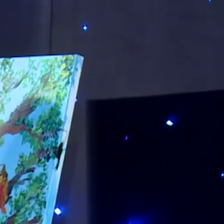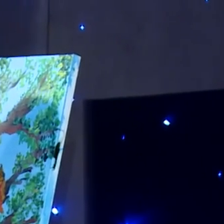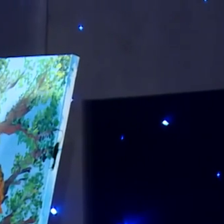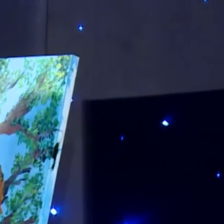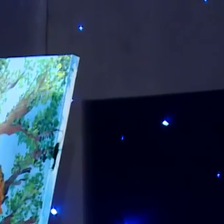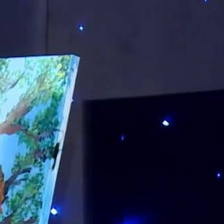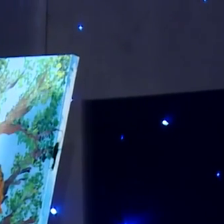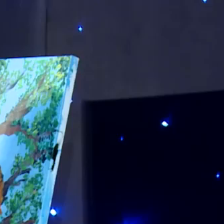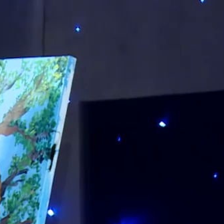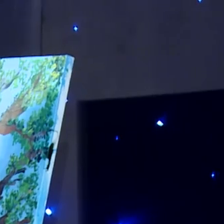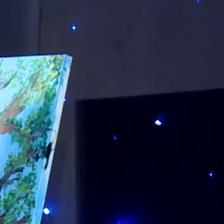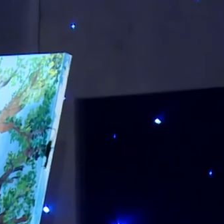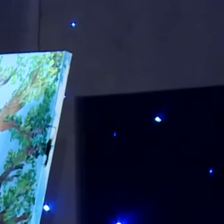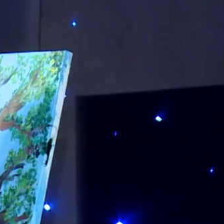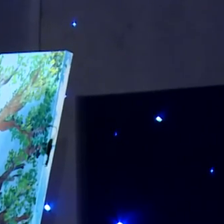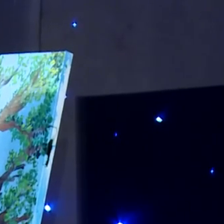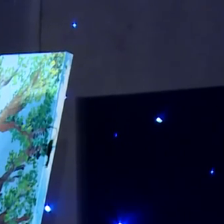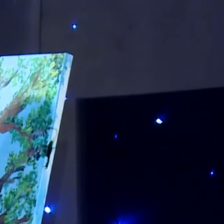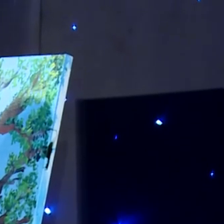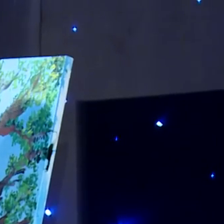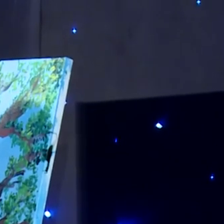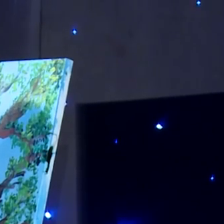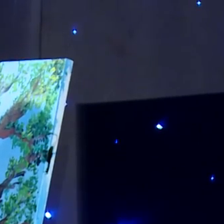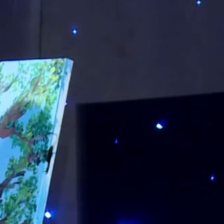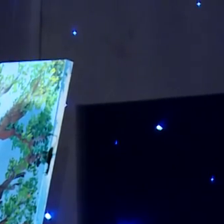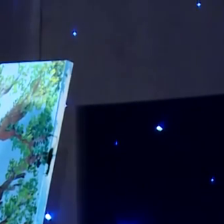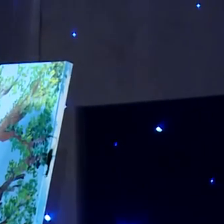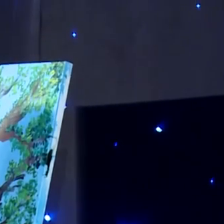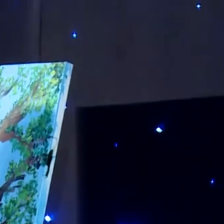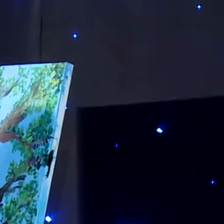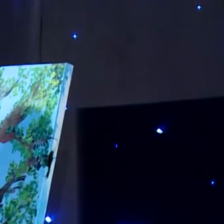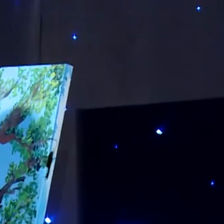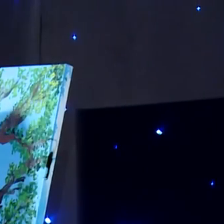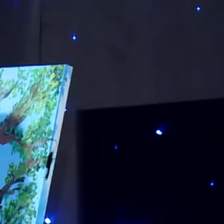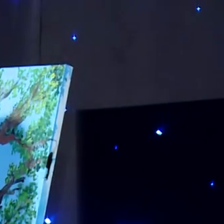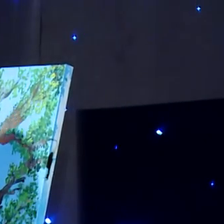हम सभी में, कुछ बात है